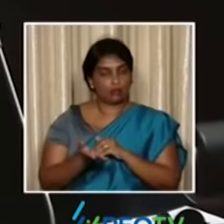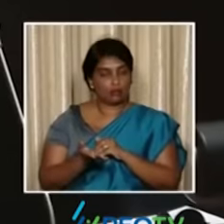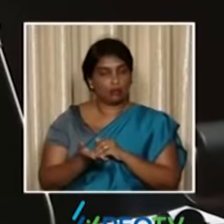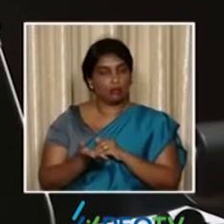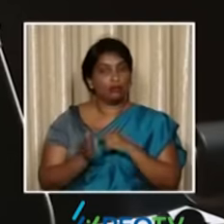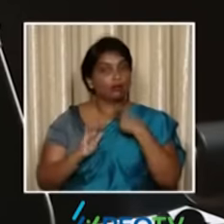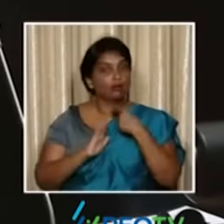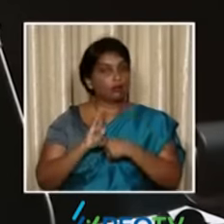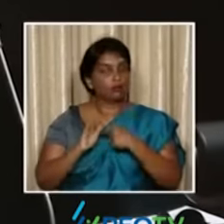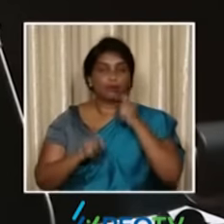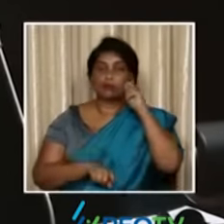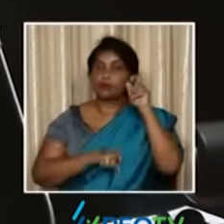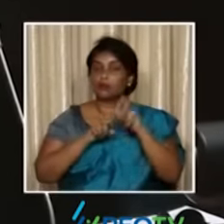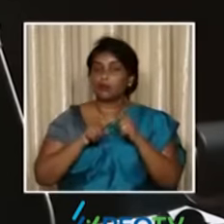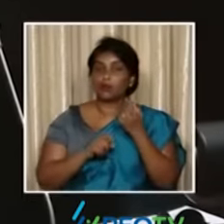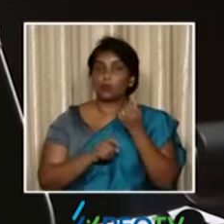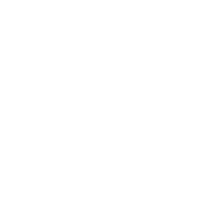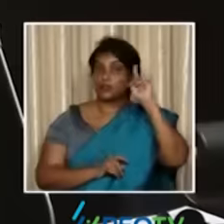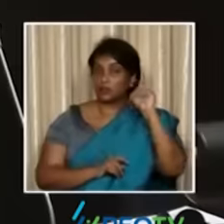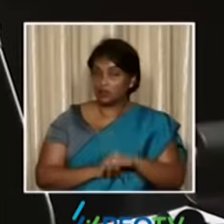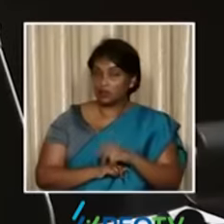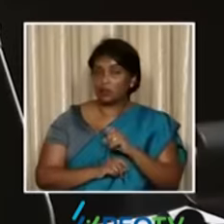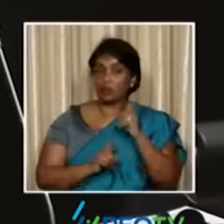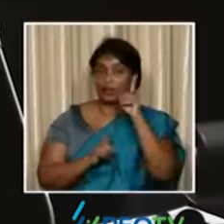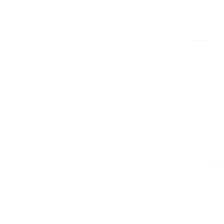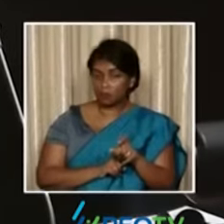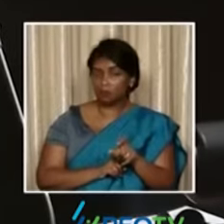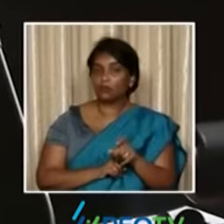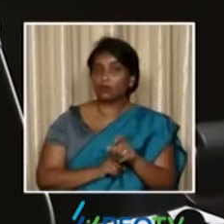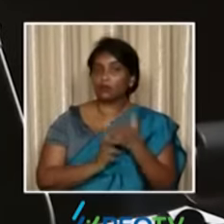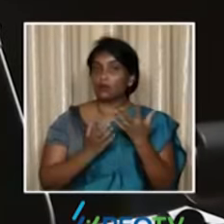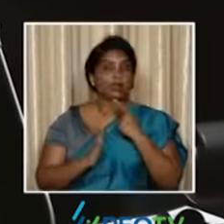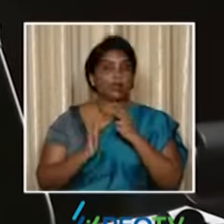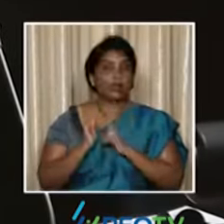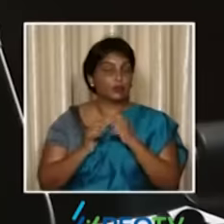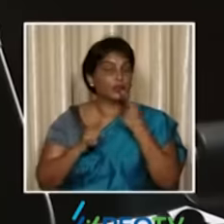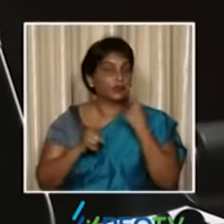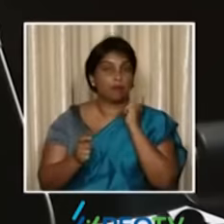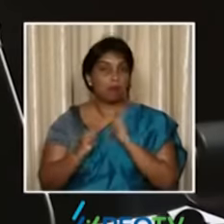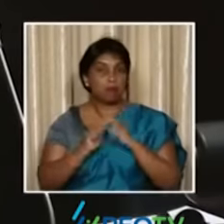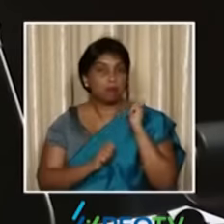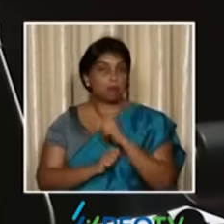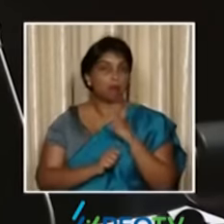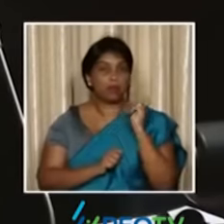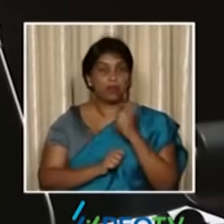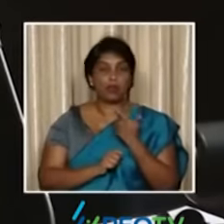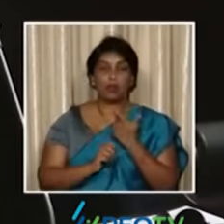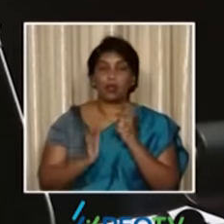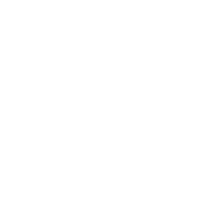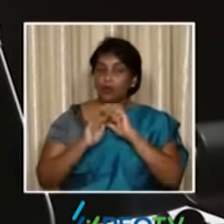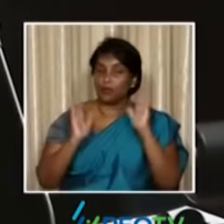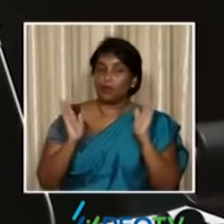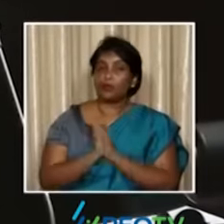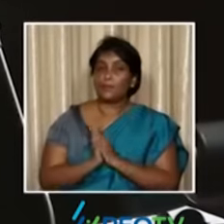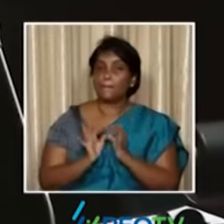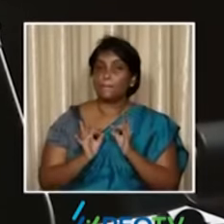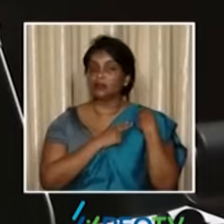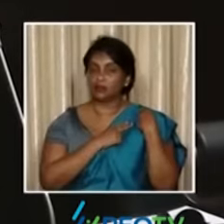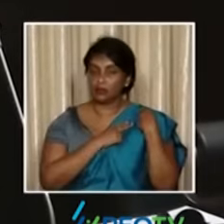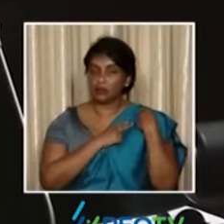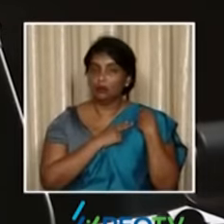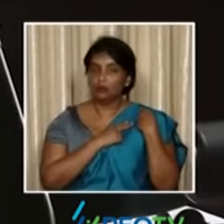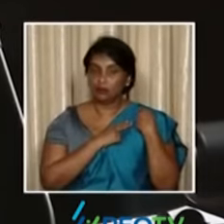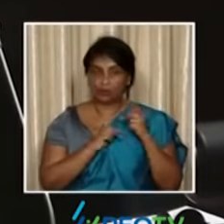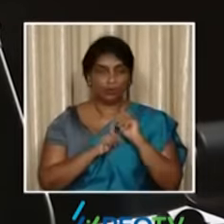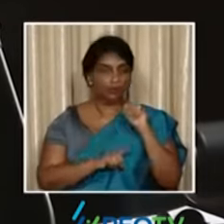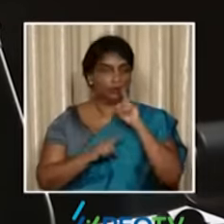තවත් මේ රටේ ජනතාවගෙන් රුපියල් 20,000ක් එක පුජ්‍යලයෙක්ගෙන් ලබා ගත යුතුයි. බැංකුවට පොලු තිය අක්‍රිය ණය ප්‍රමාණය බිලියන 700ක්.